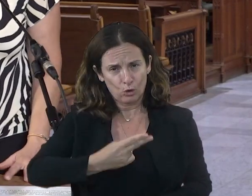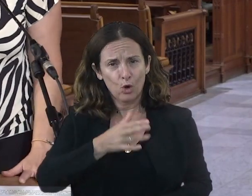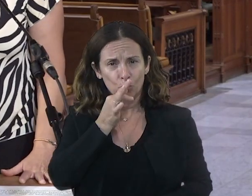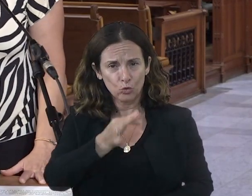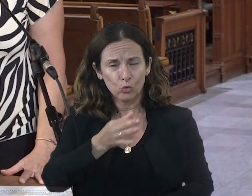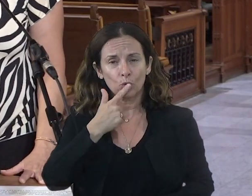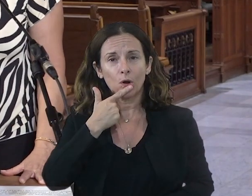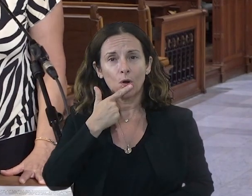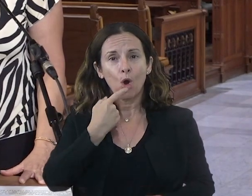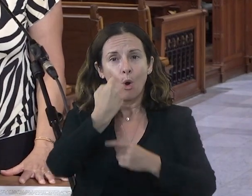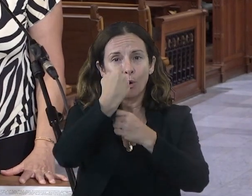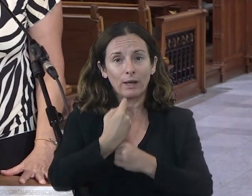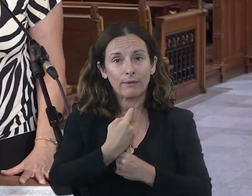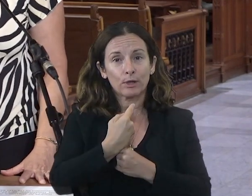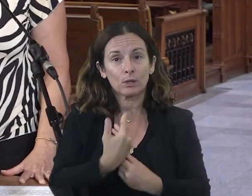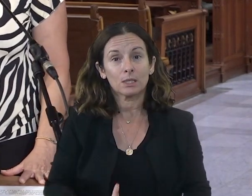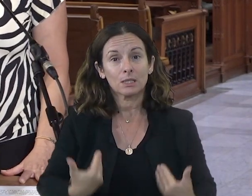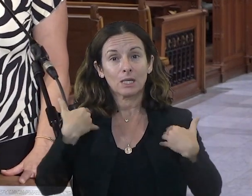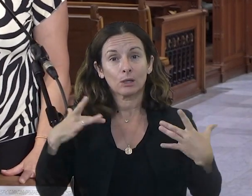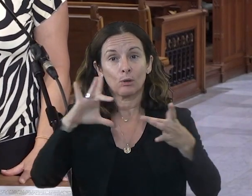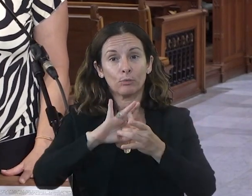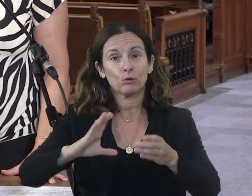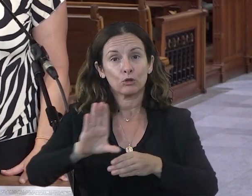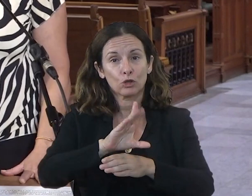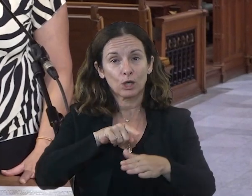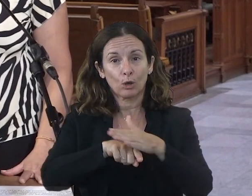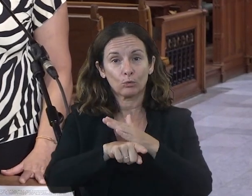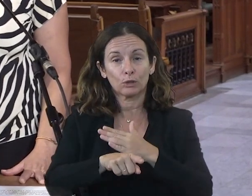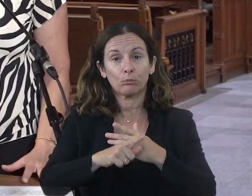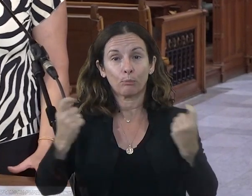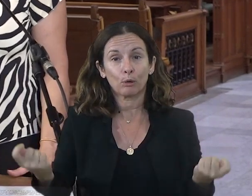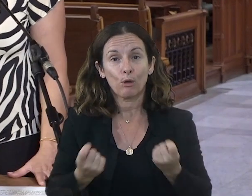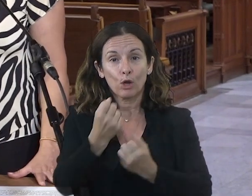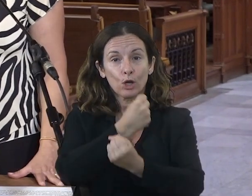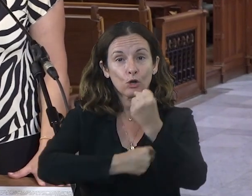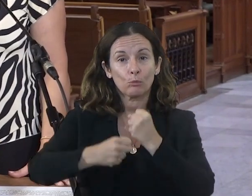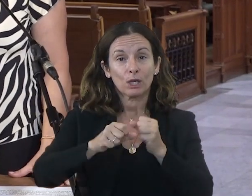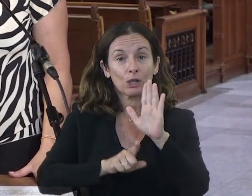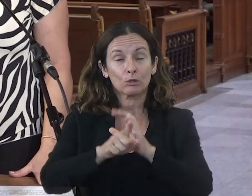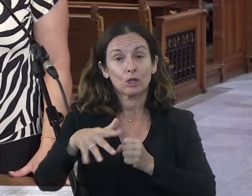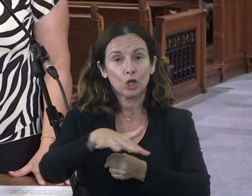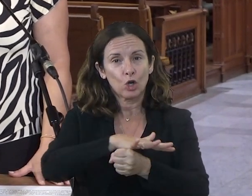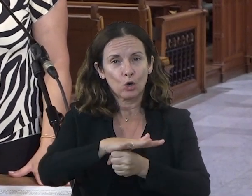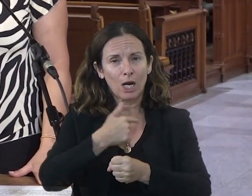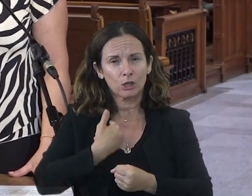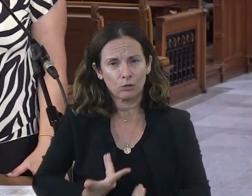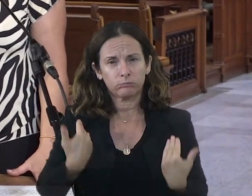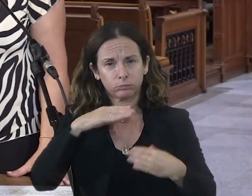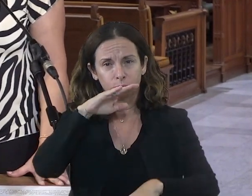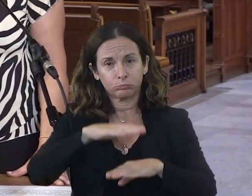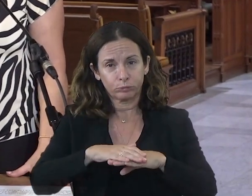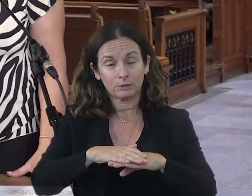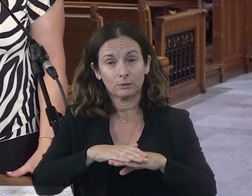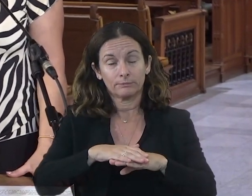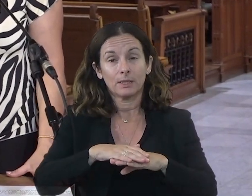Jur, per la meva consciència i el meu honor, complir fidelment les obligacions del càrrec de consellera executiva de Promoció Econòmica